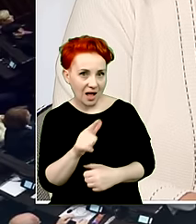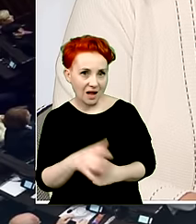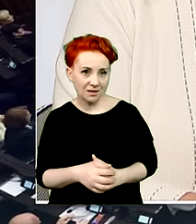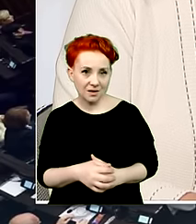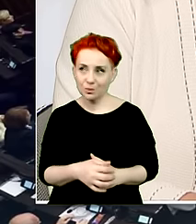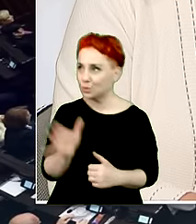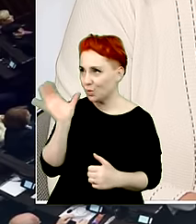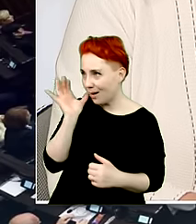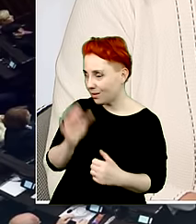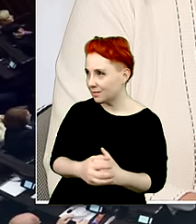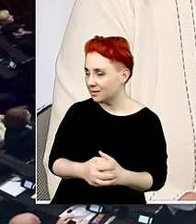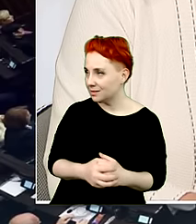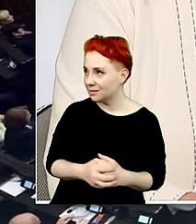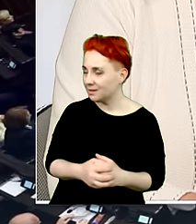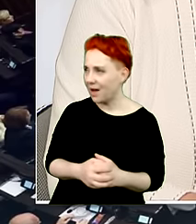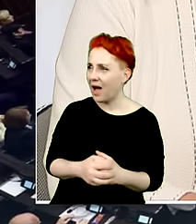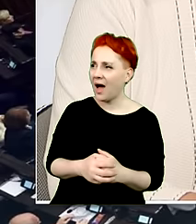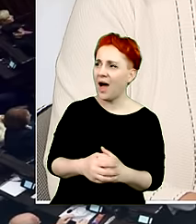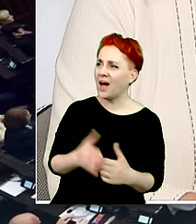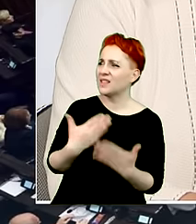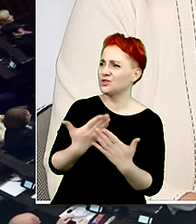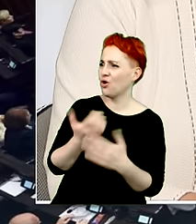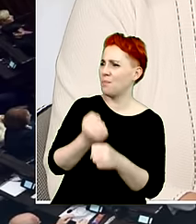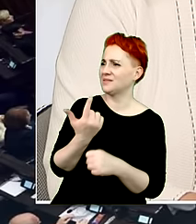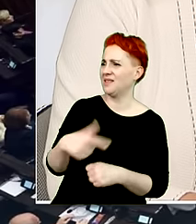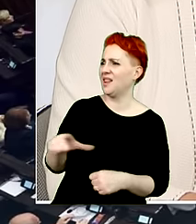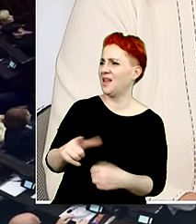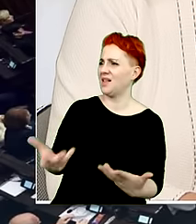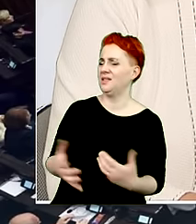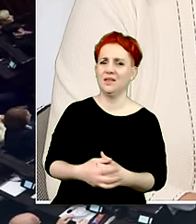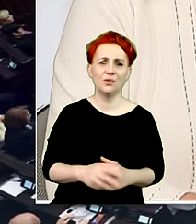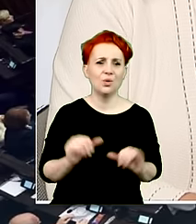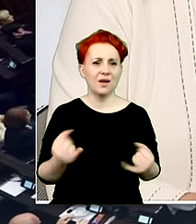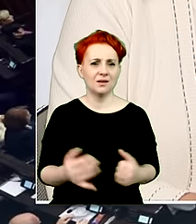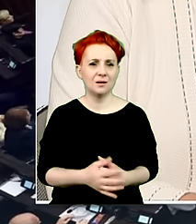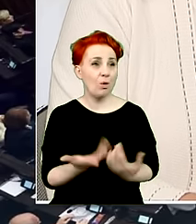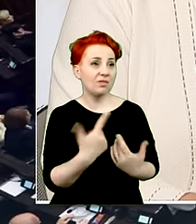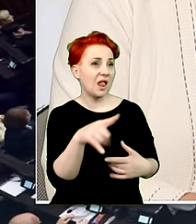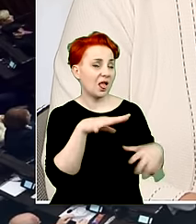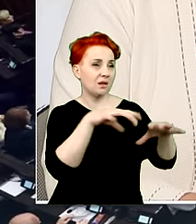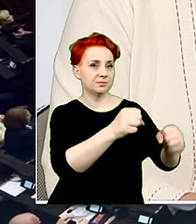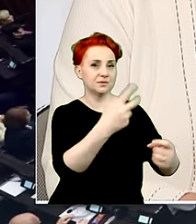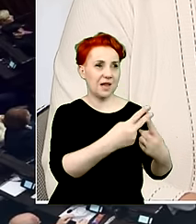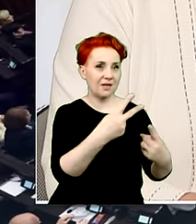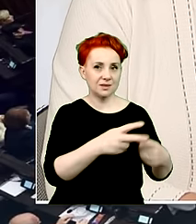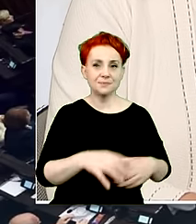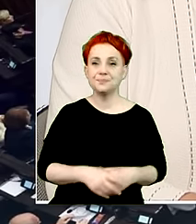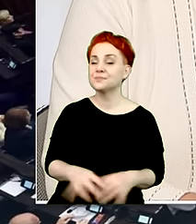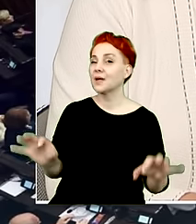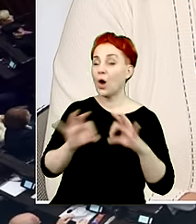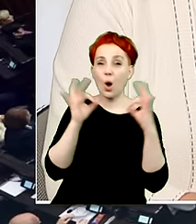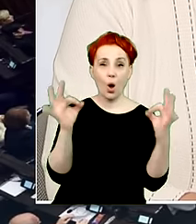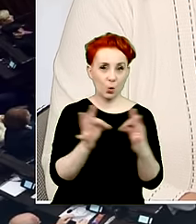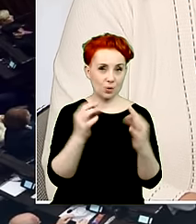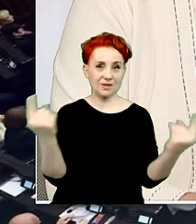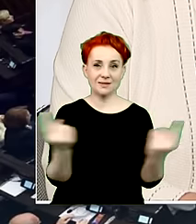Proszę? Nielegalnie. Dlaczego pracują nielegalnie? No nielegalnie, przejęliście nielegalnie telewizję. No, generalnie sytuacja jest